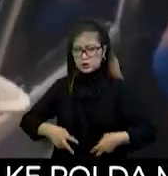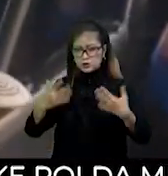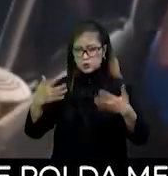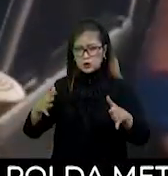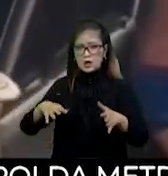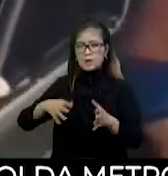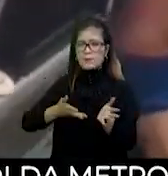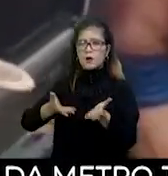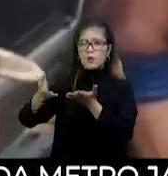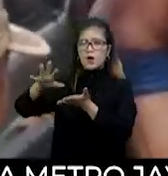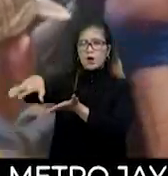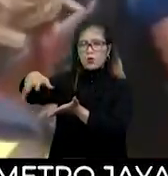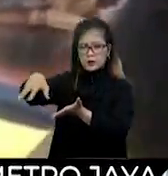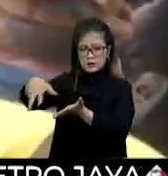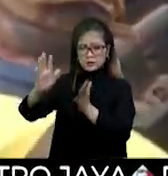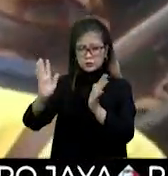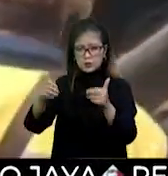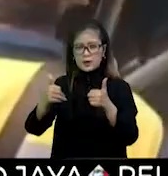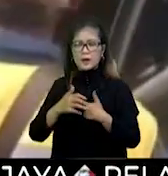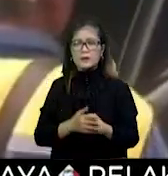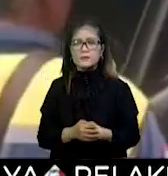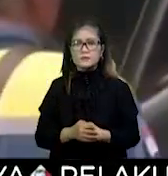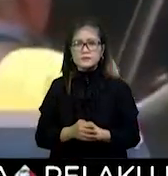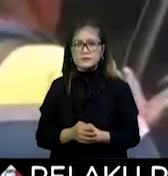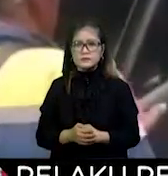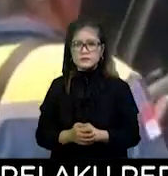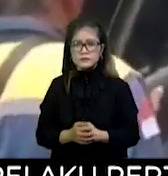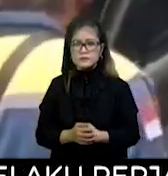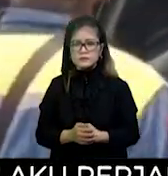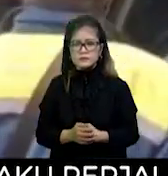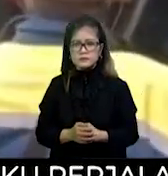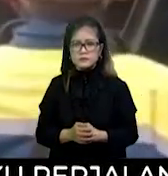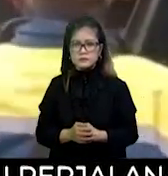Dari Kabupaten Barito Selatan, Kalimantan Tengah, Julius Sinaga, iNews. Melaporkan.